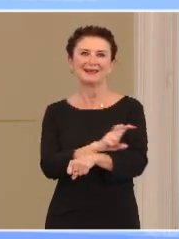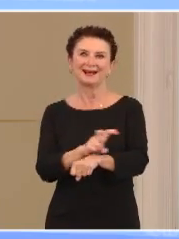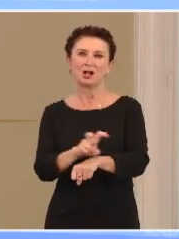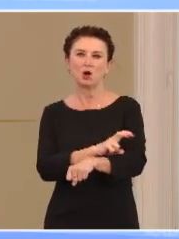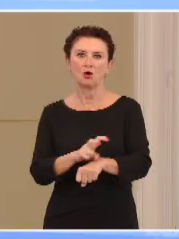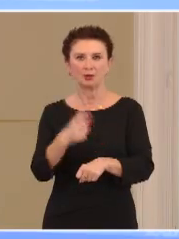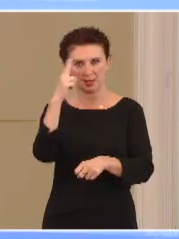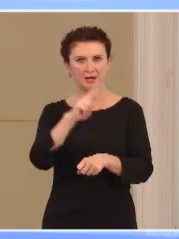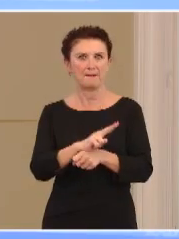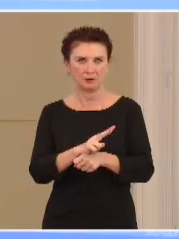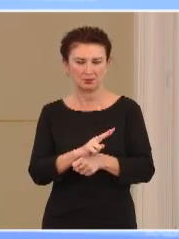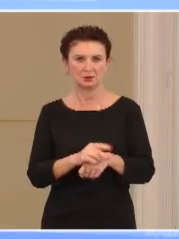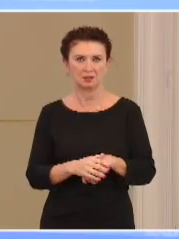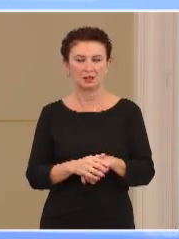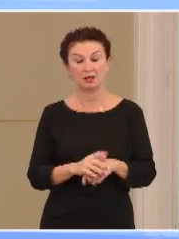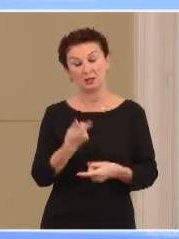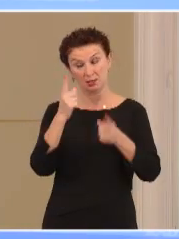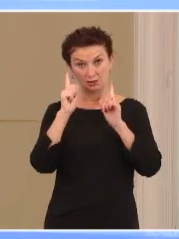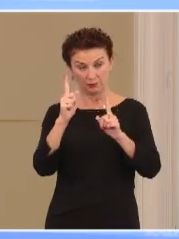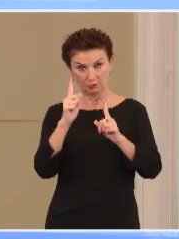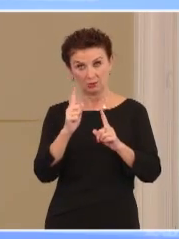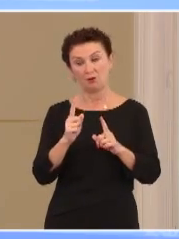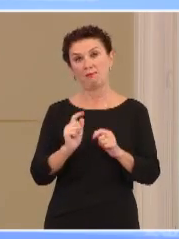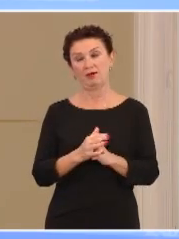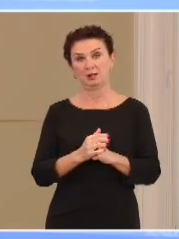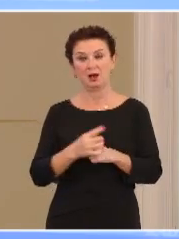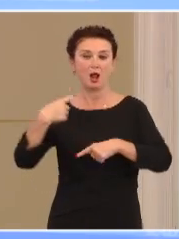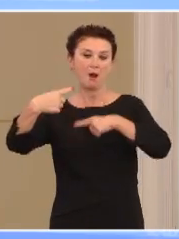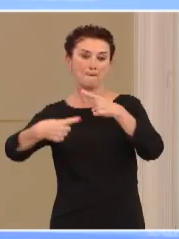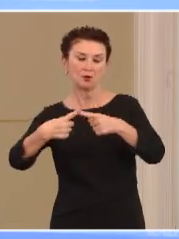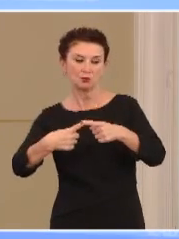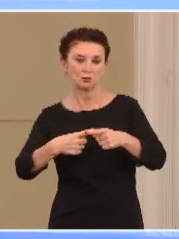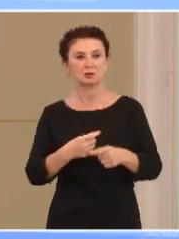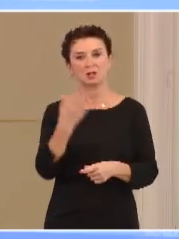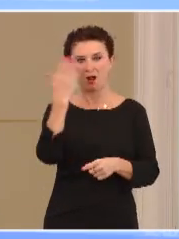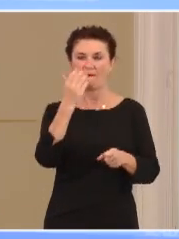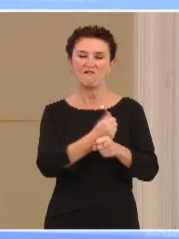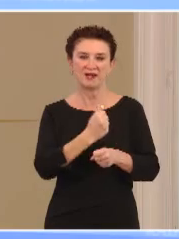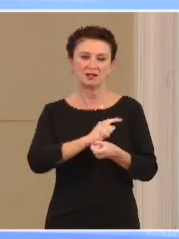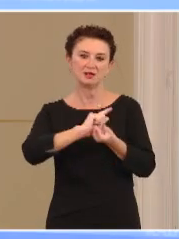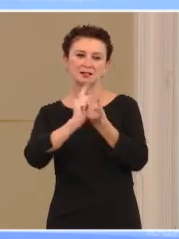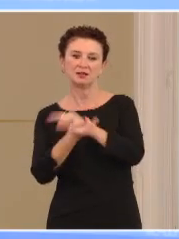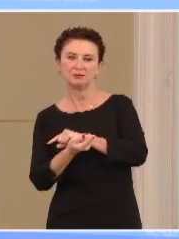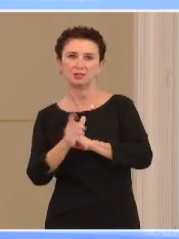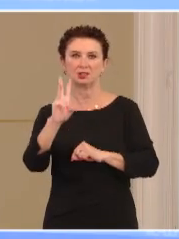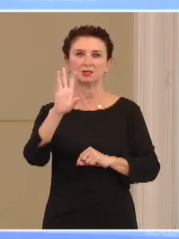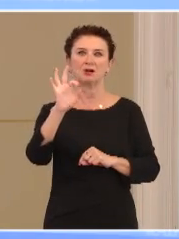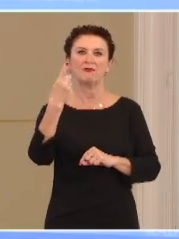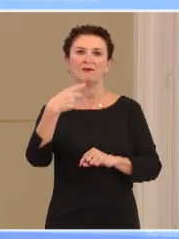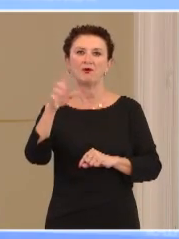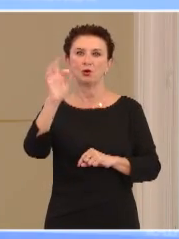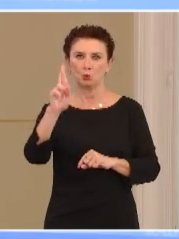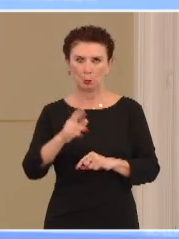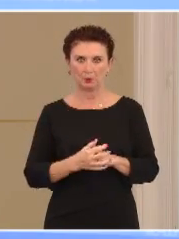na produkcję wodoru z węgla. To jest akurat produkt gotowy do wdrożenia, proponowany